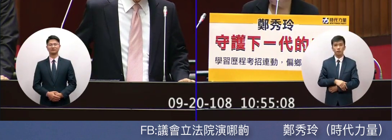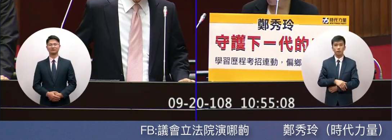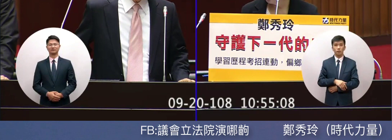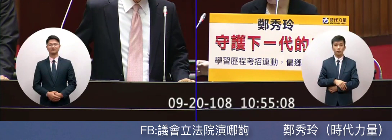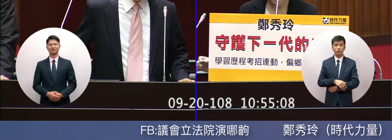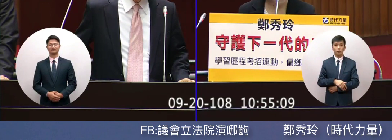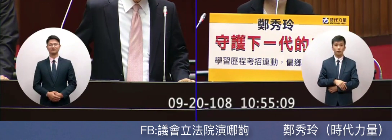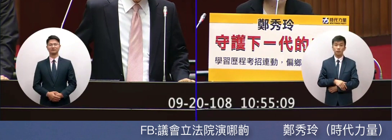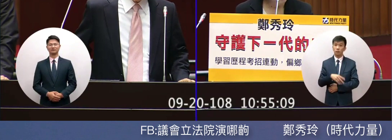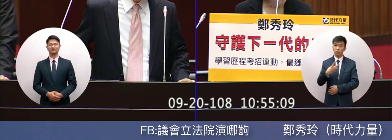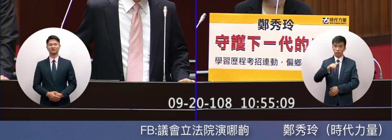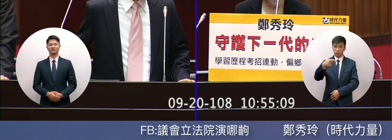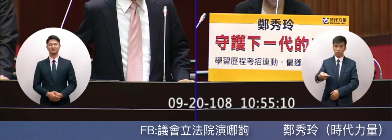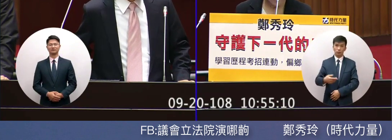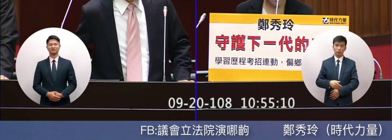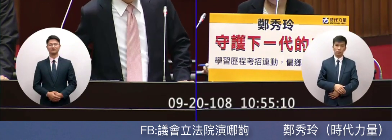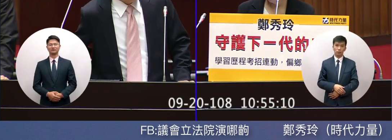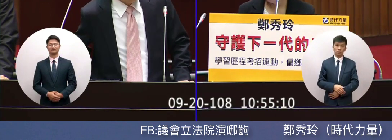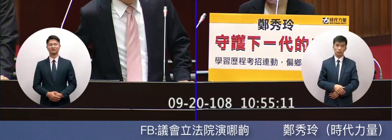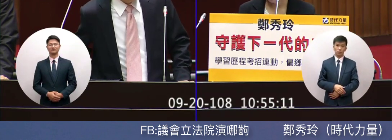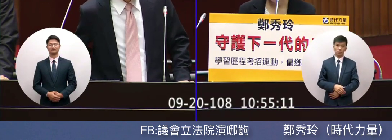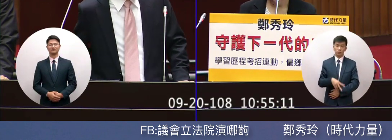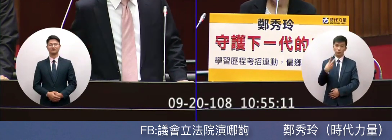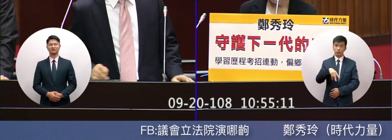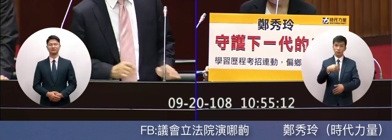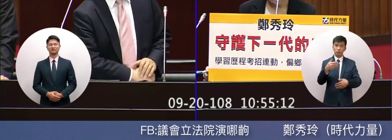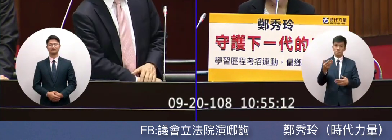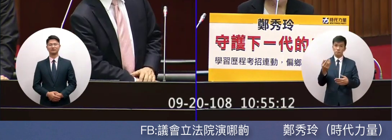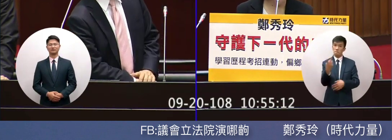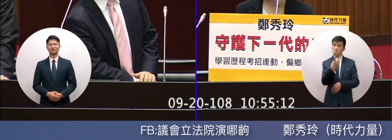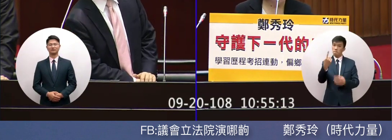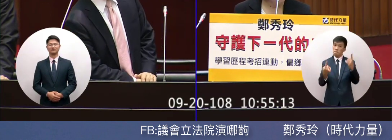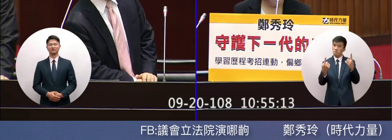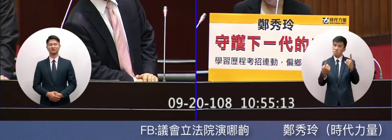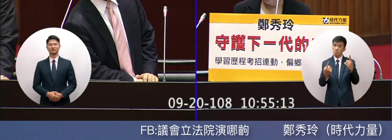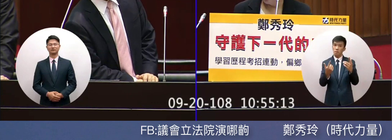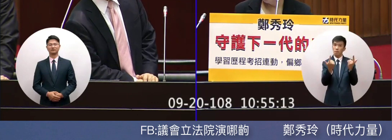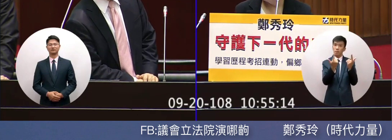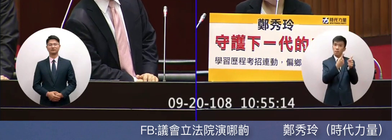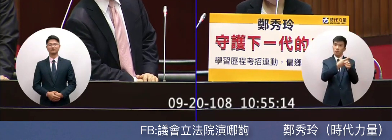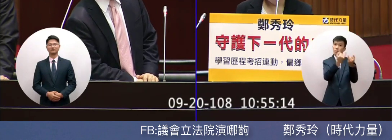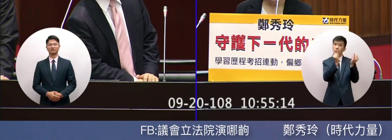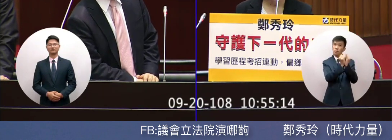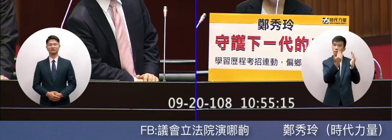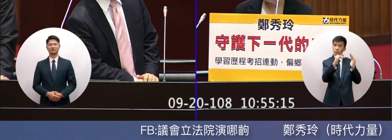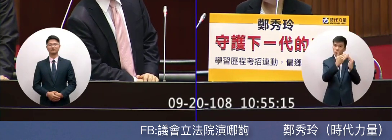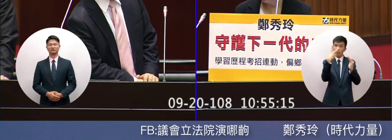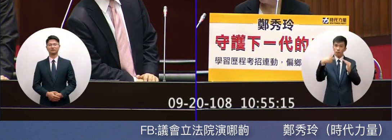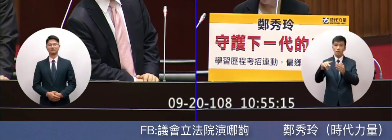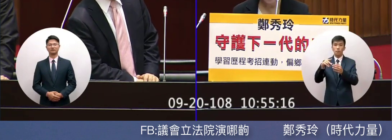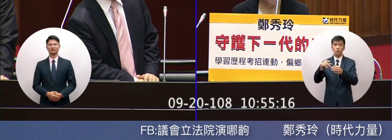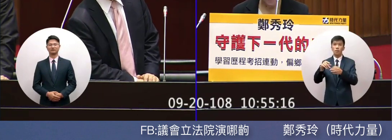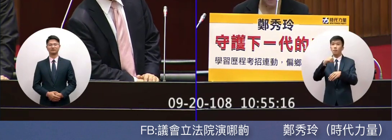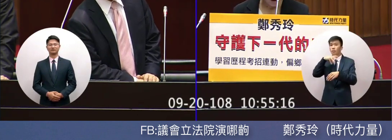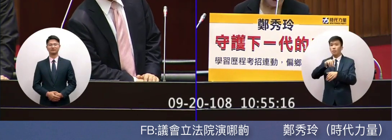且呢，何况在下一页，我们就比对一下北一女的和枋寮高中